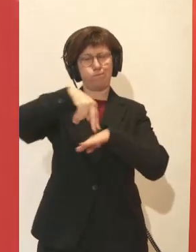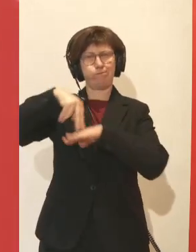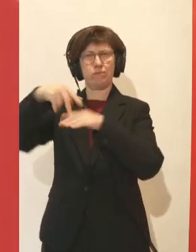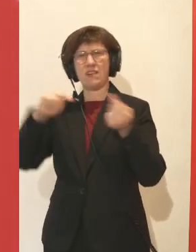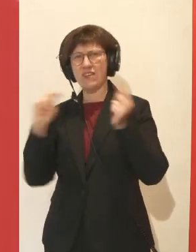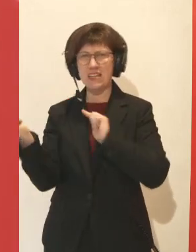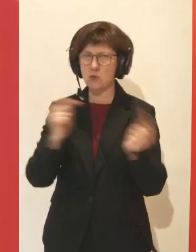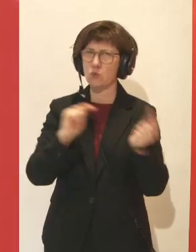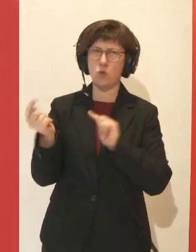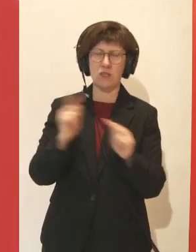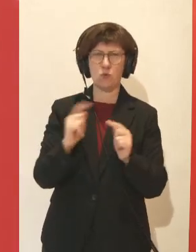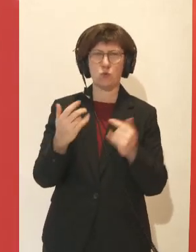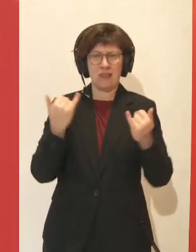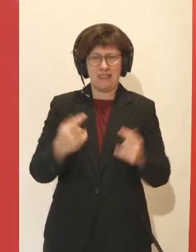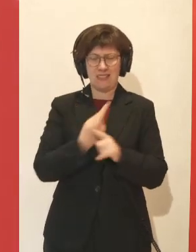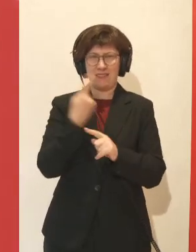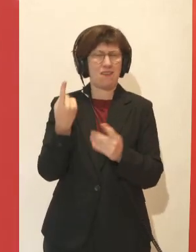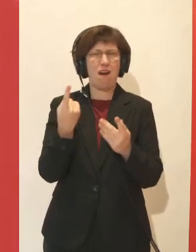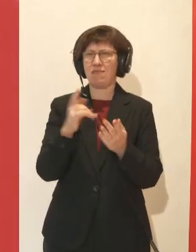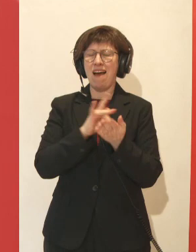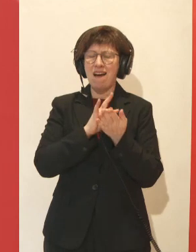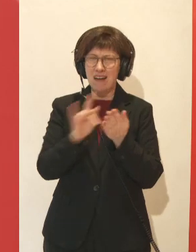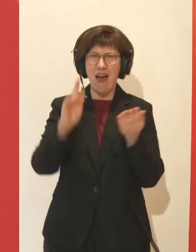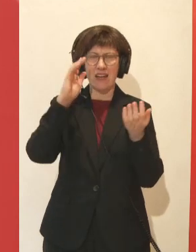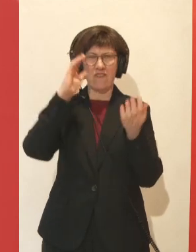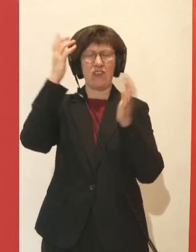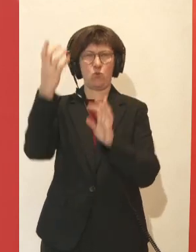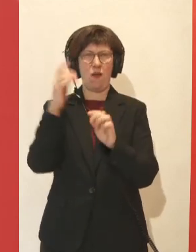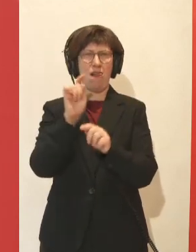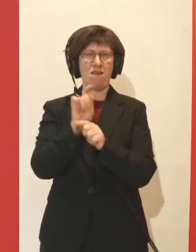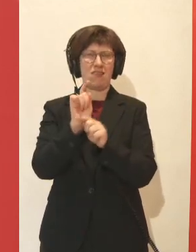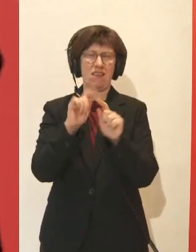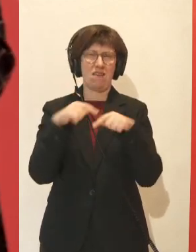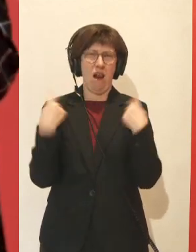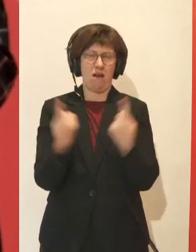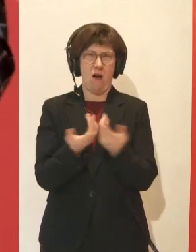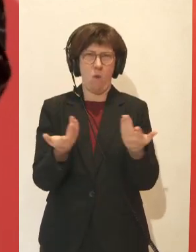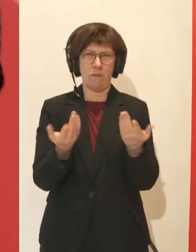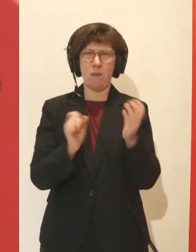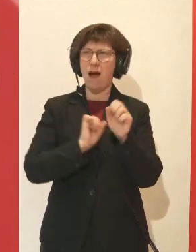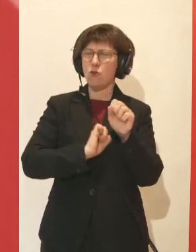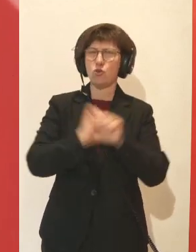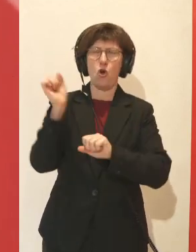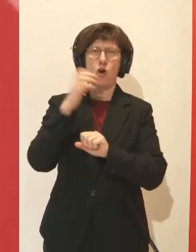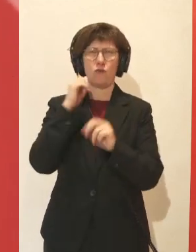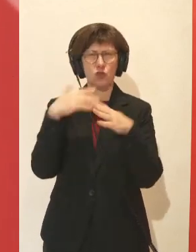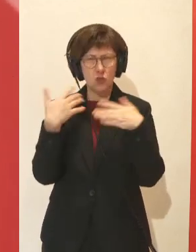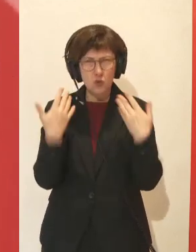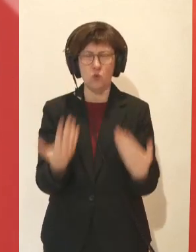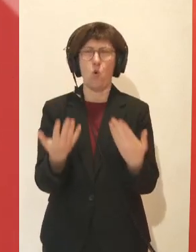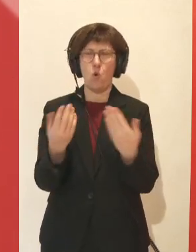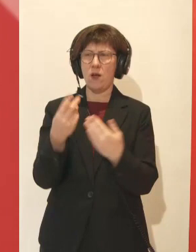Leuten diskutiert hast. Jetzt sind wir in diesem Jahr rein virtuell im digitalen Raum unterwegs. Und trotzdem wollen wir genau das,